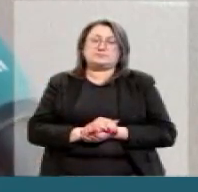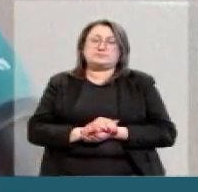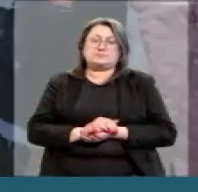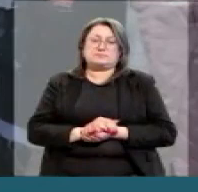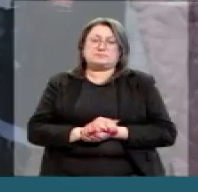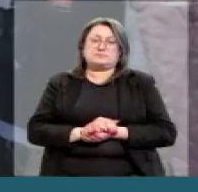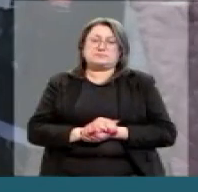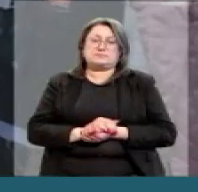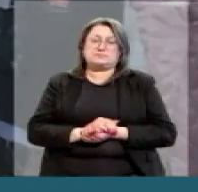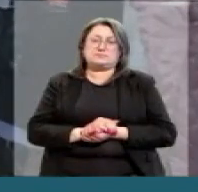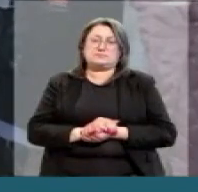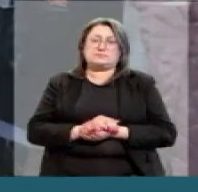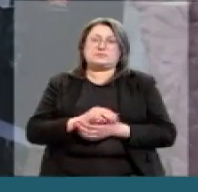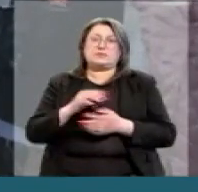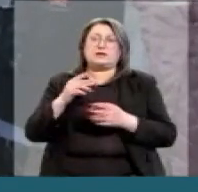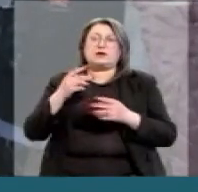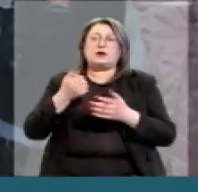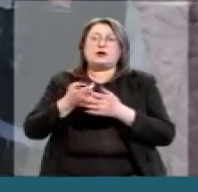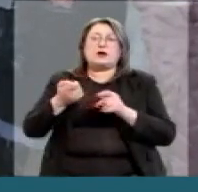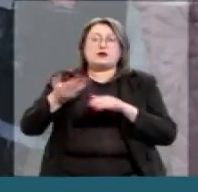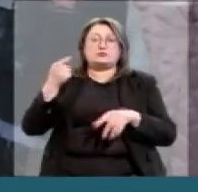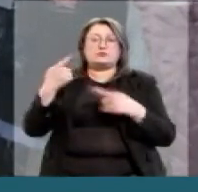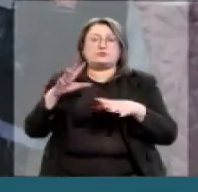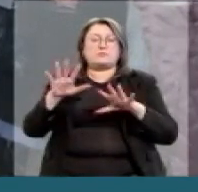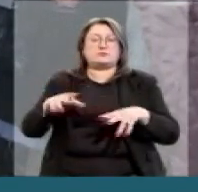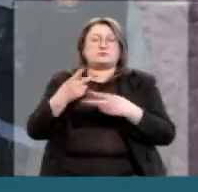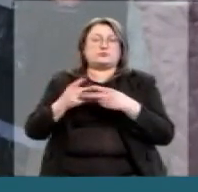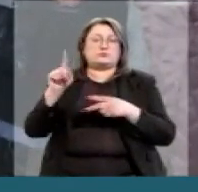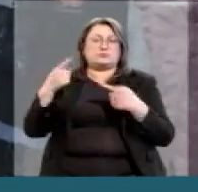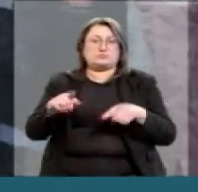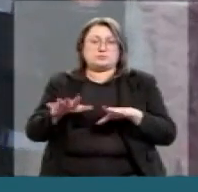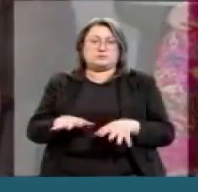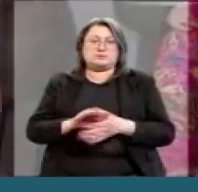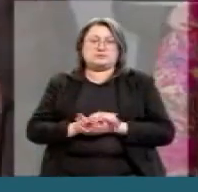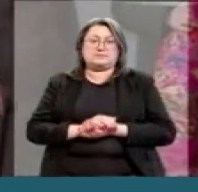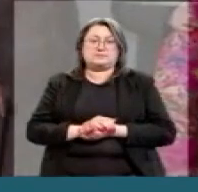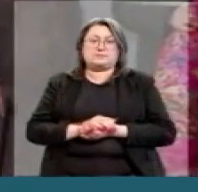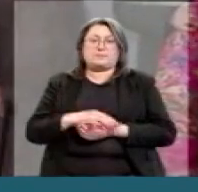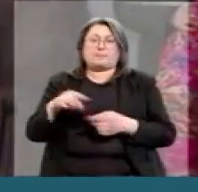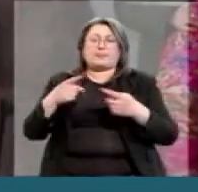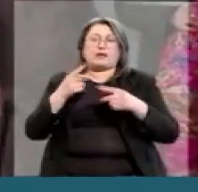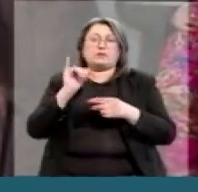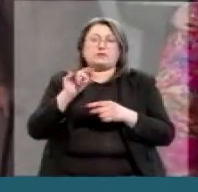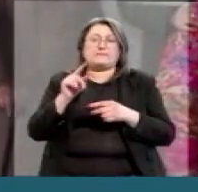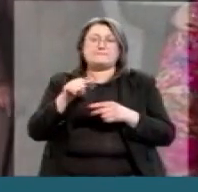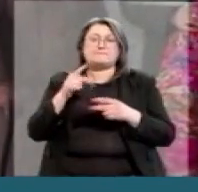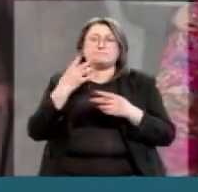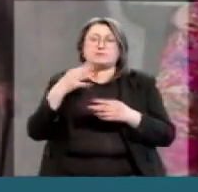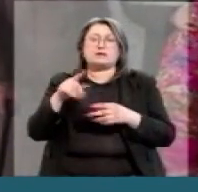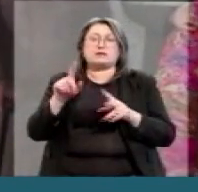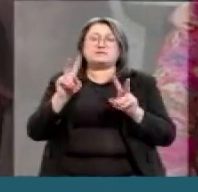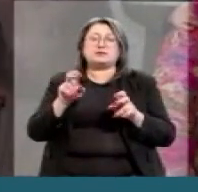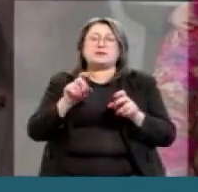қуантады. Номері 40-шы мекеме бұрын қоныс колониясы деген атаумен белгілі болса, қазір бұл қауіпсіздігі төмен мекеме деп